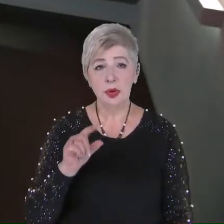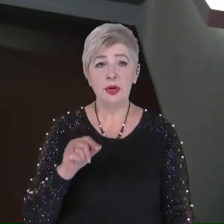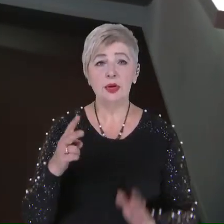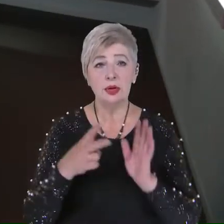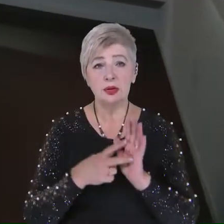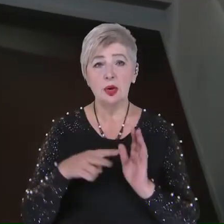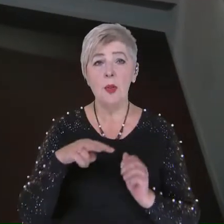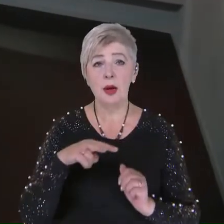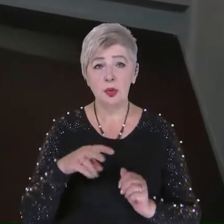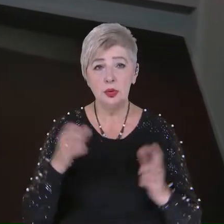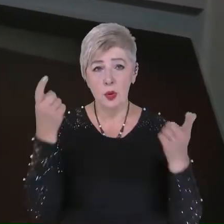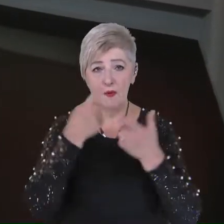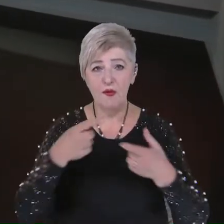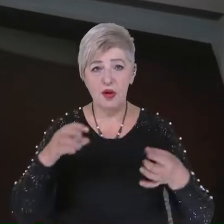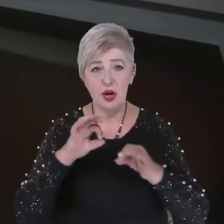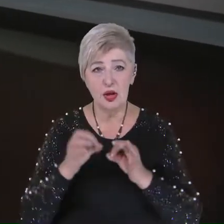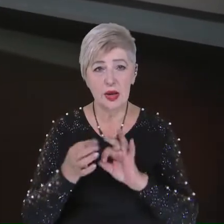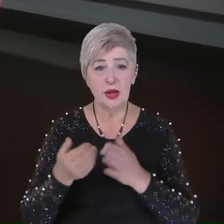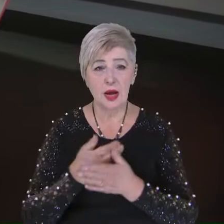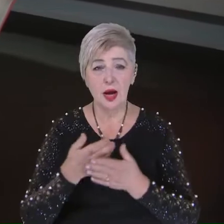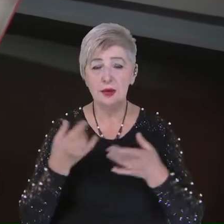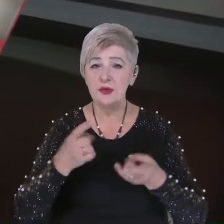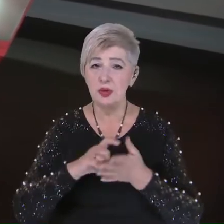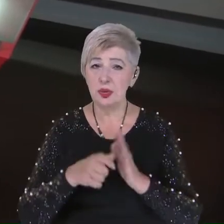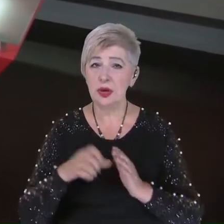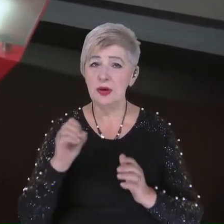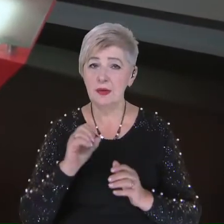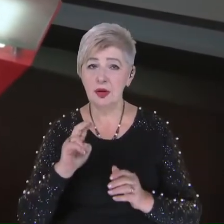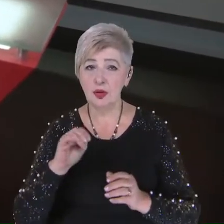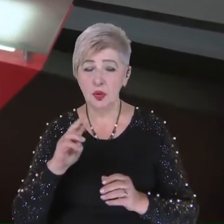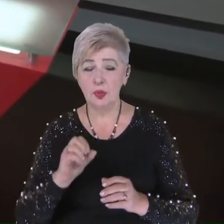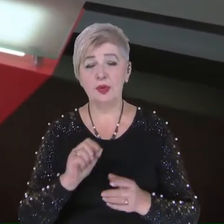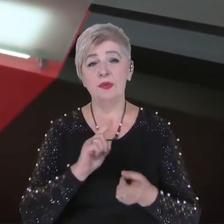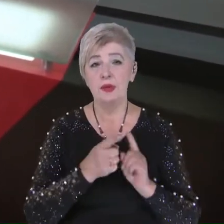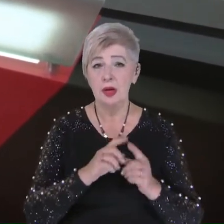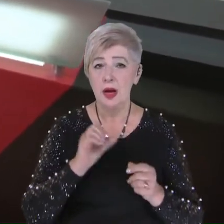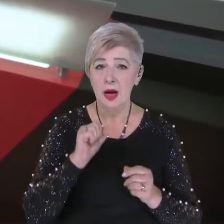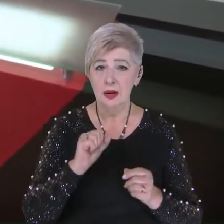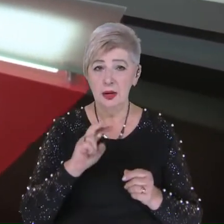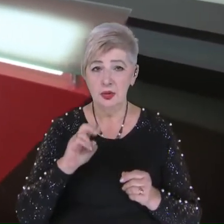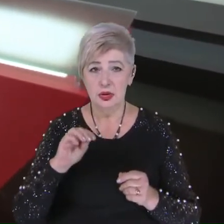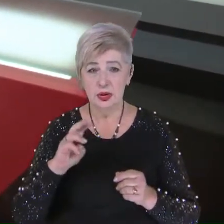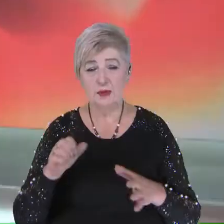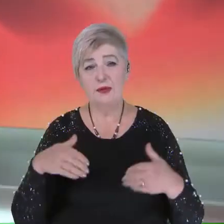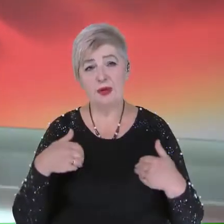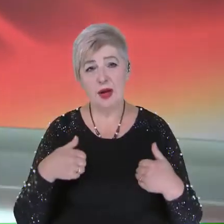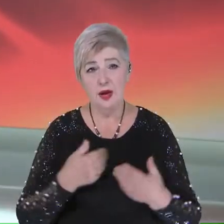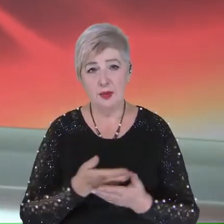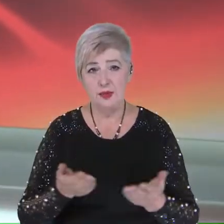Понеділок, 7 лютого, в ефірі «Деталі», у студії Євген Коптєв. Вітаю вас. «Мовою жестів» випуск перекладає Ганна Костікова.